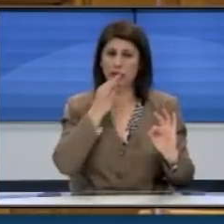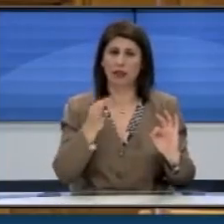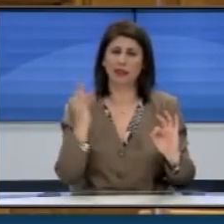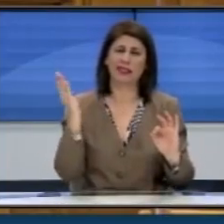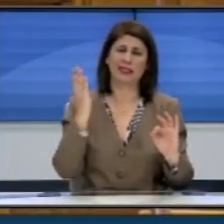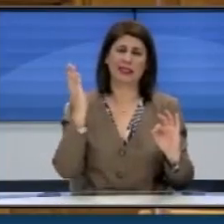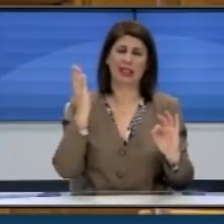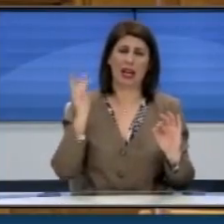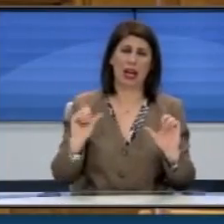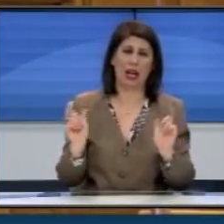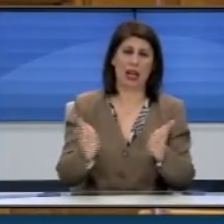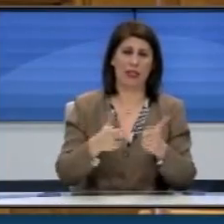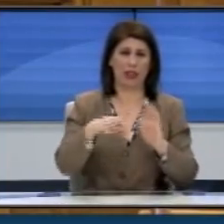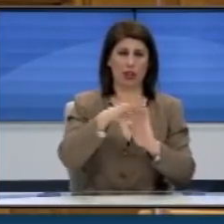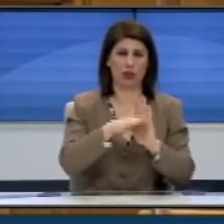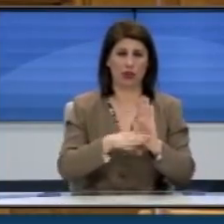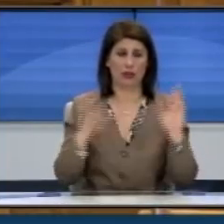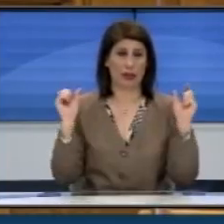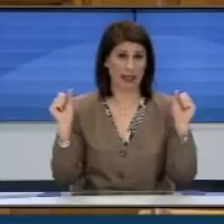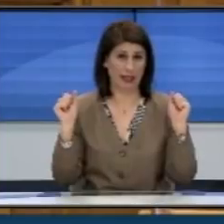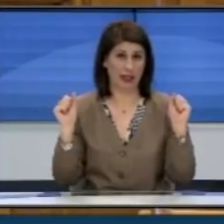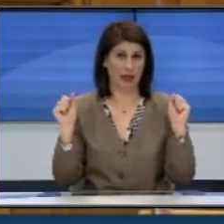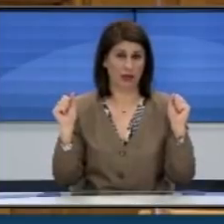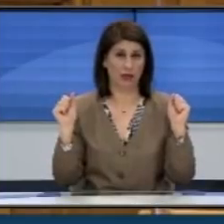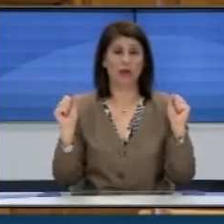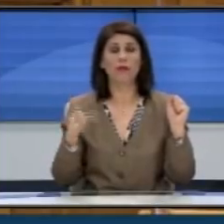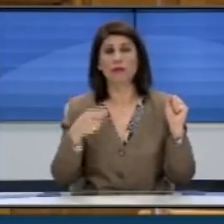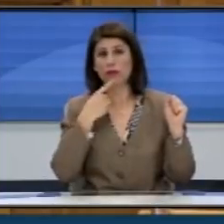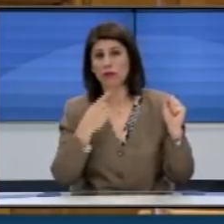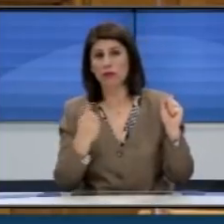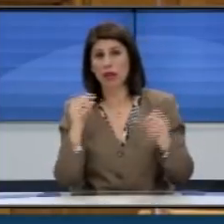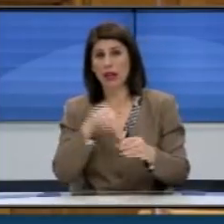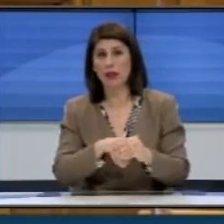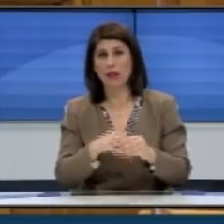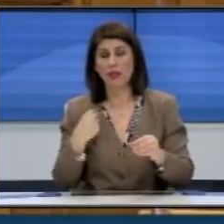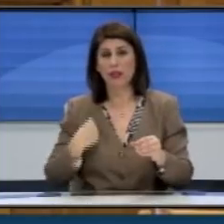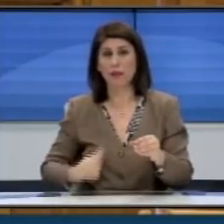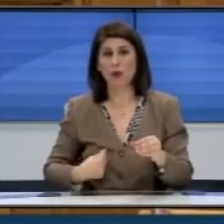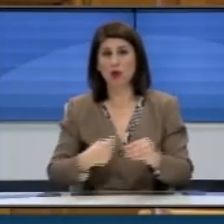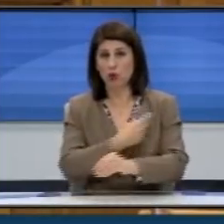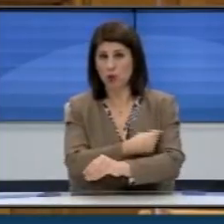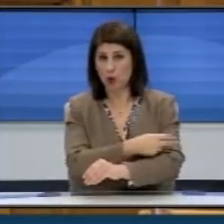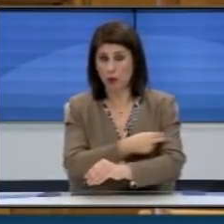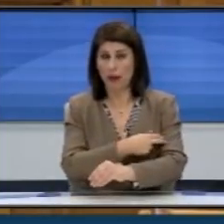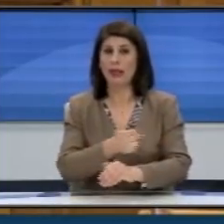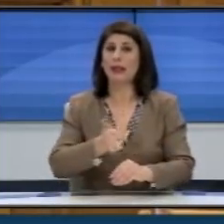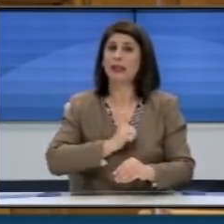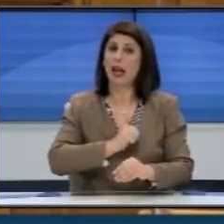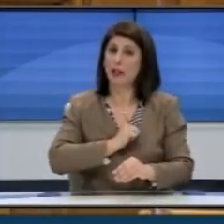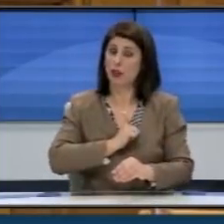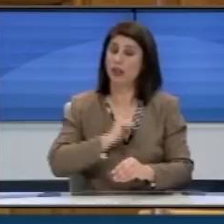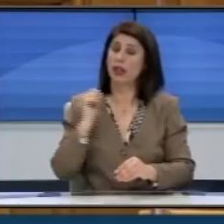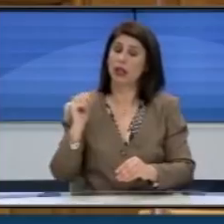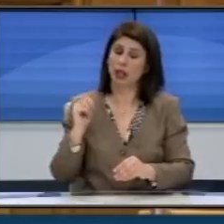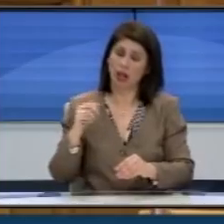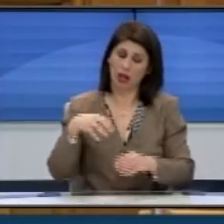ένα δίθεν εθνικό σύστημα υγείας, το οποίο, όπως λέτε, περιλαμβάνει τα δημόσια νοσοκομεία, τα ιδιωτικά